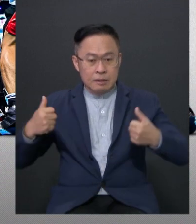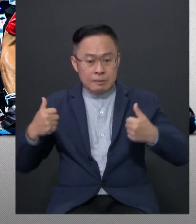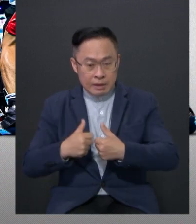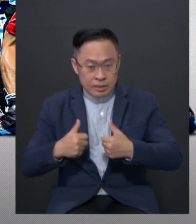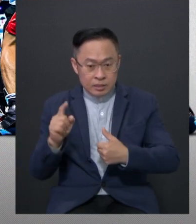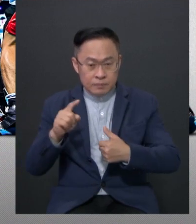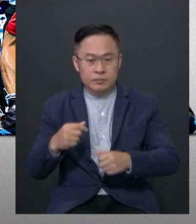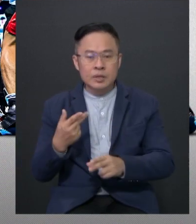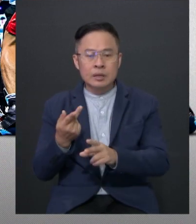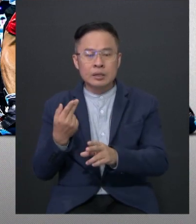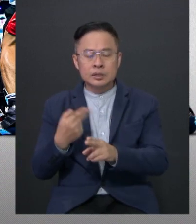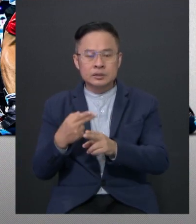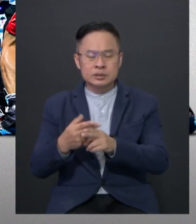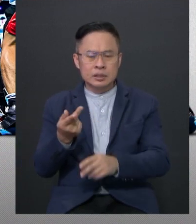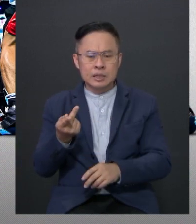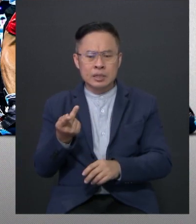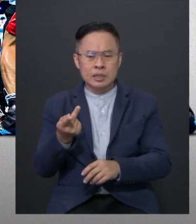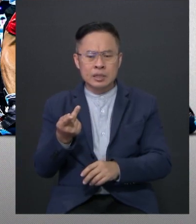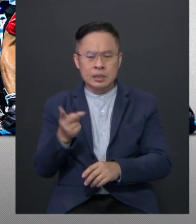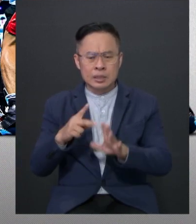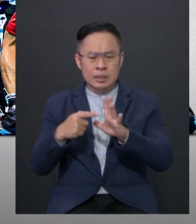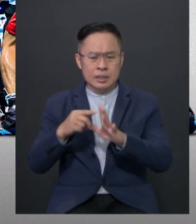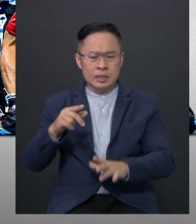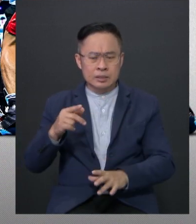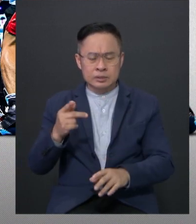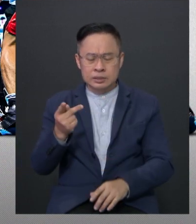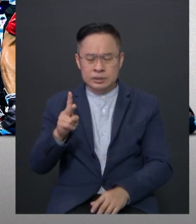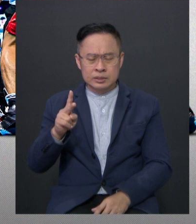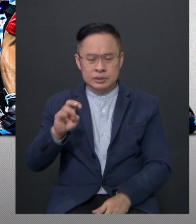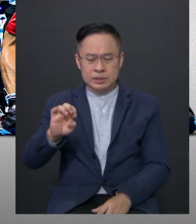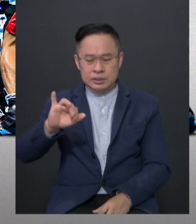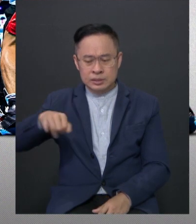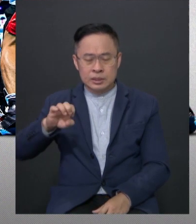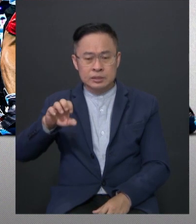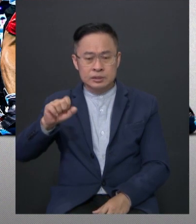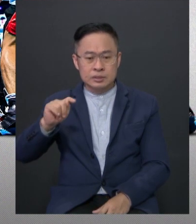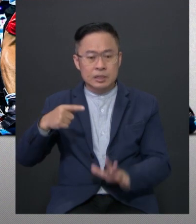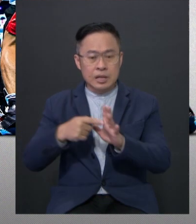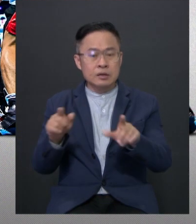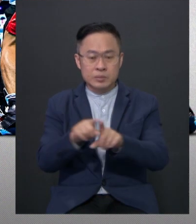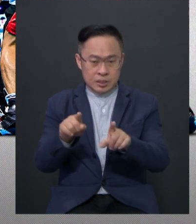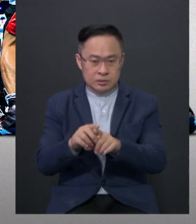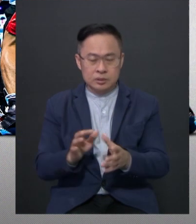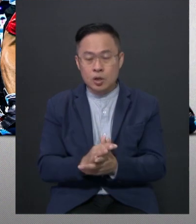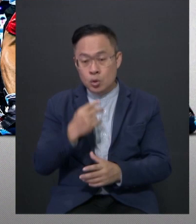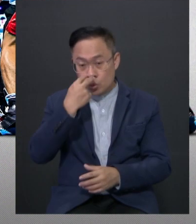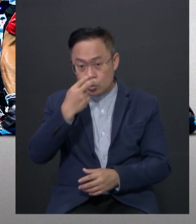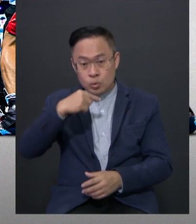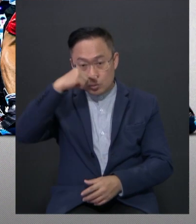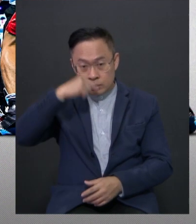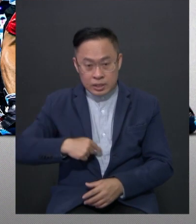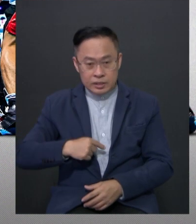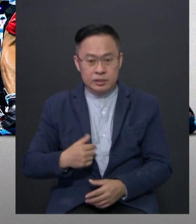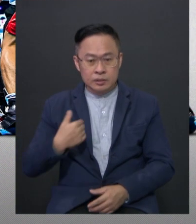คิสอิมมานซานารอฟนะคะจากคีซิกสถานนะคะก็ส่งกำลังใจให้กับ3นักชกชาย